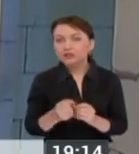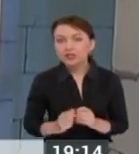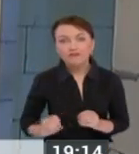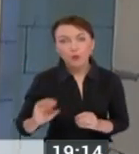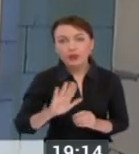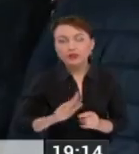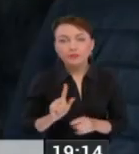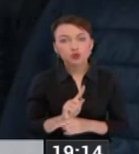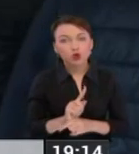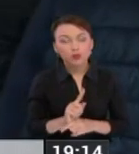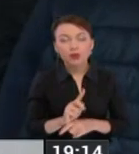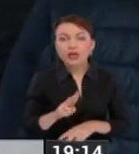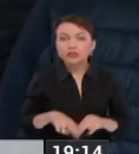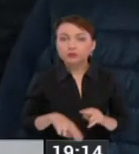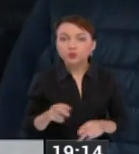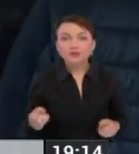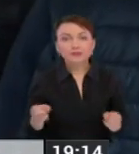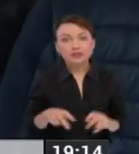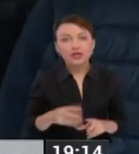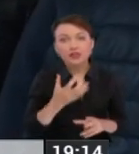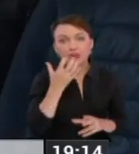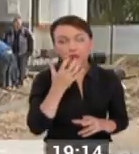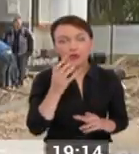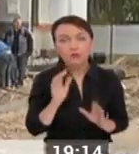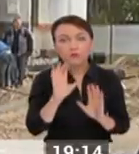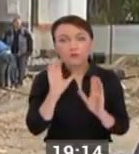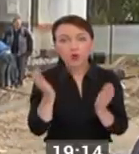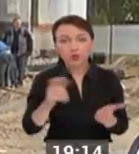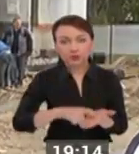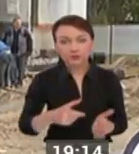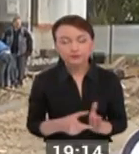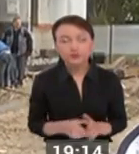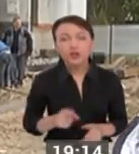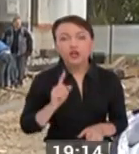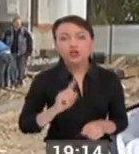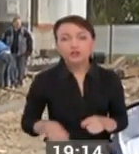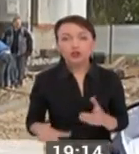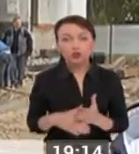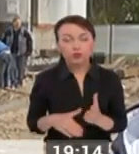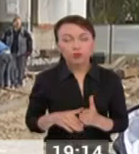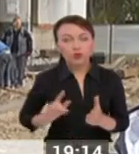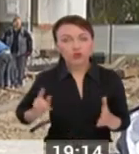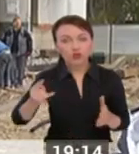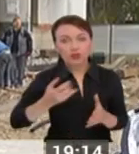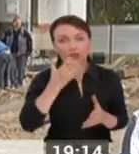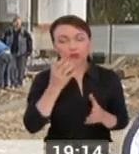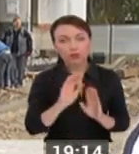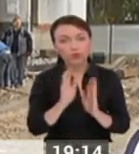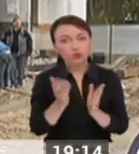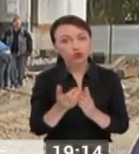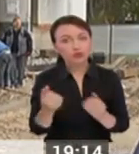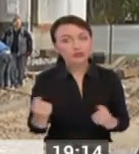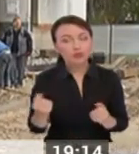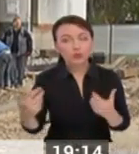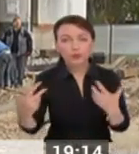європейськими нормами. Збудують і спеціальний теплий бокс. Швидкі допомоги заїжджають в теплий бокс звідти, щоб зимою не